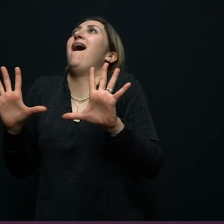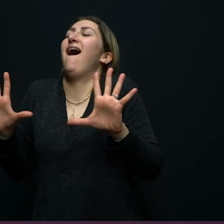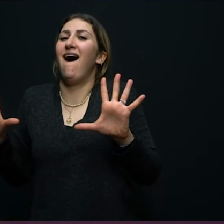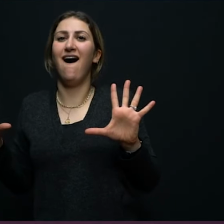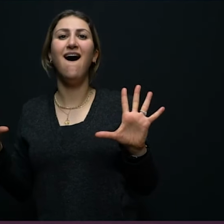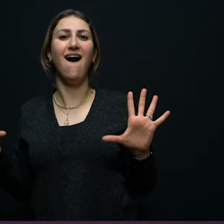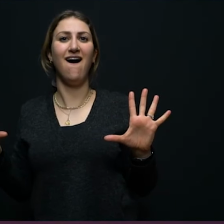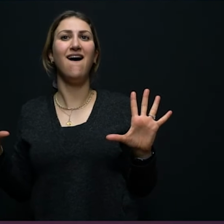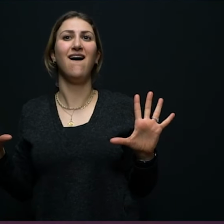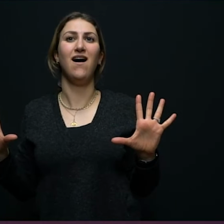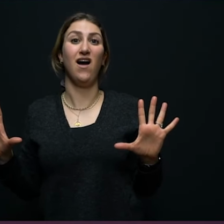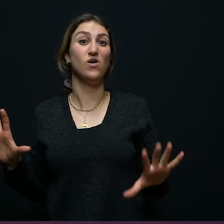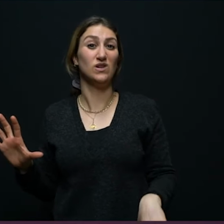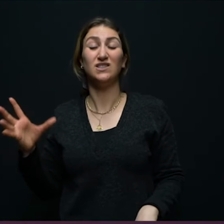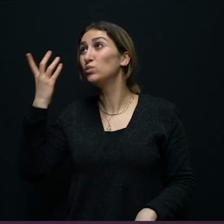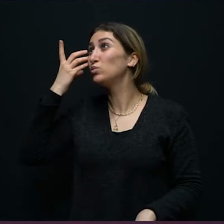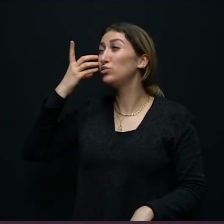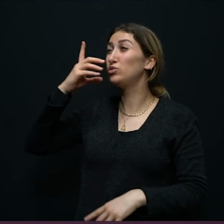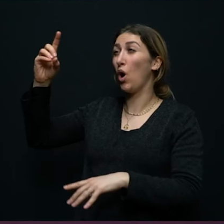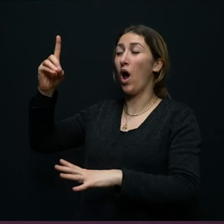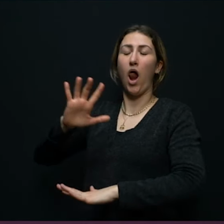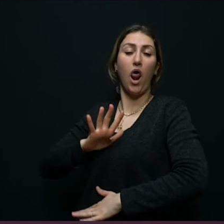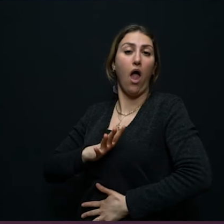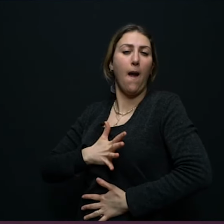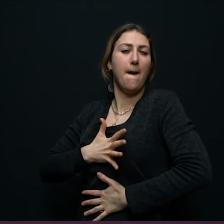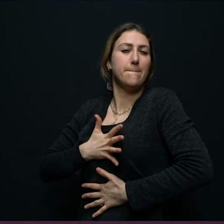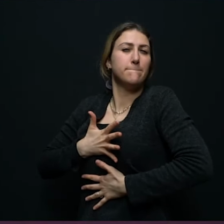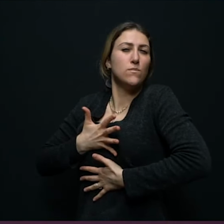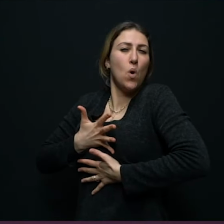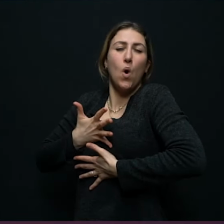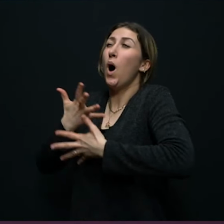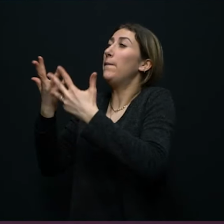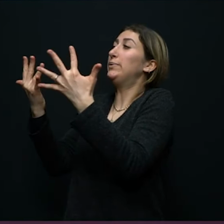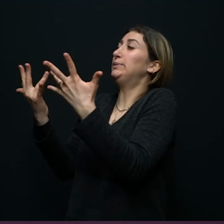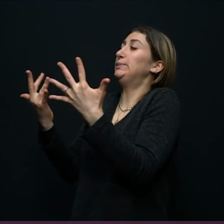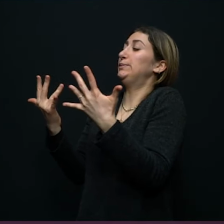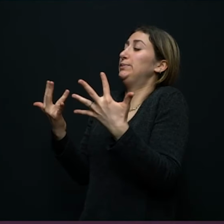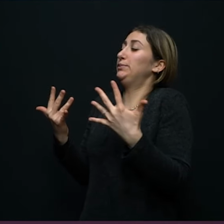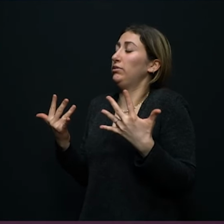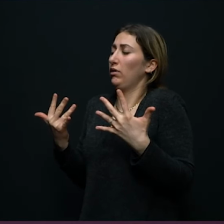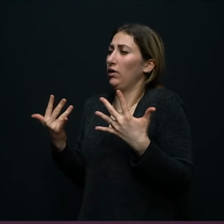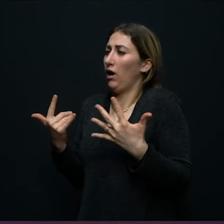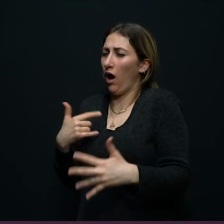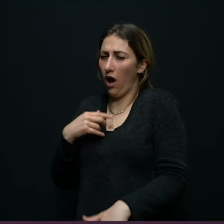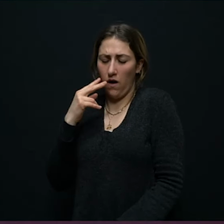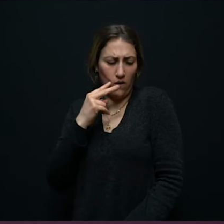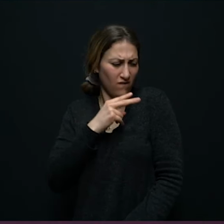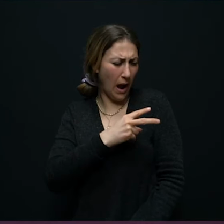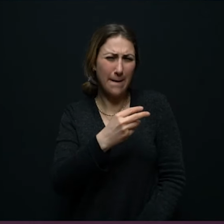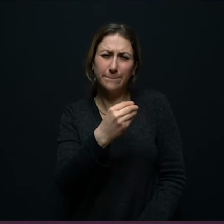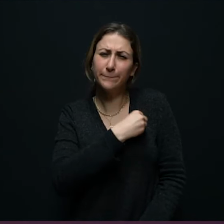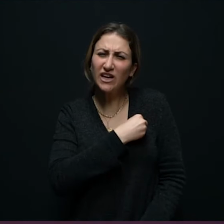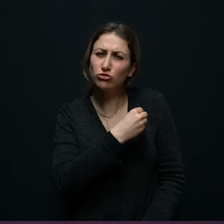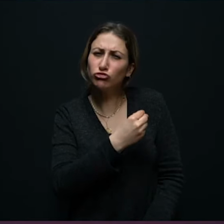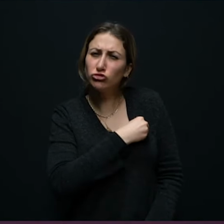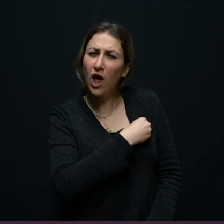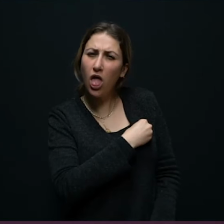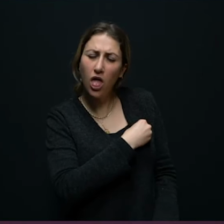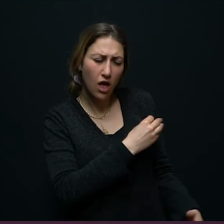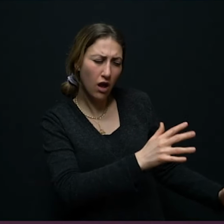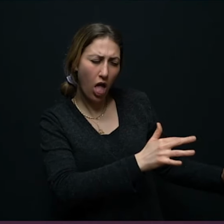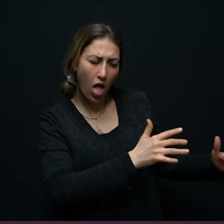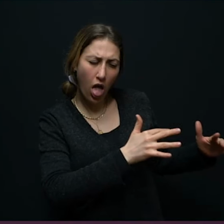à rejeter tous ceux qui voudraient accaparé notre coeur et les plaisirs éphémères que peut offrir le péché plus notre amour grandit